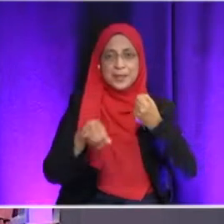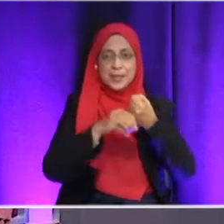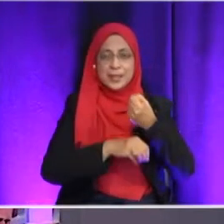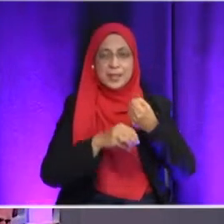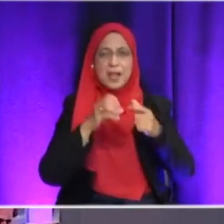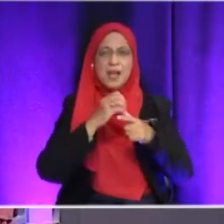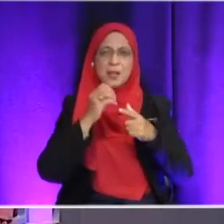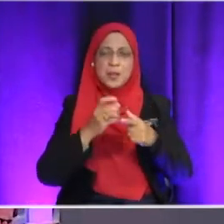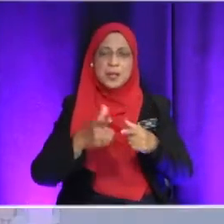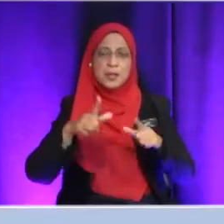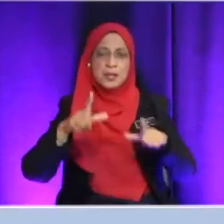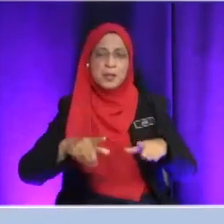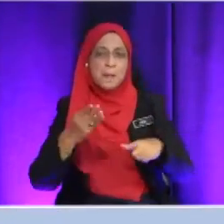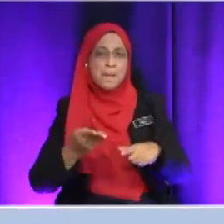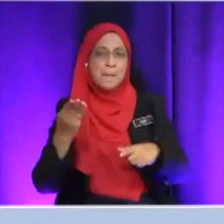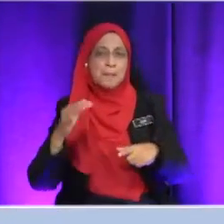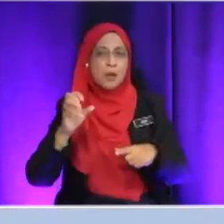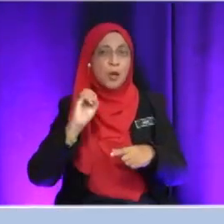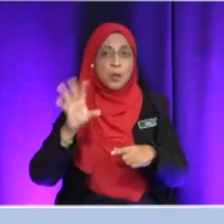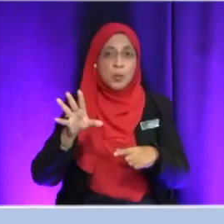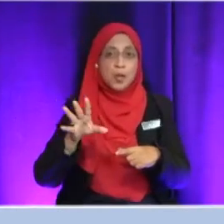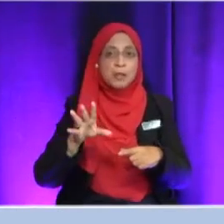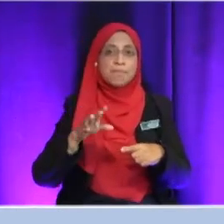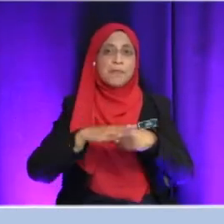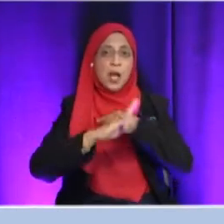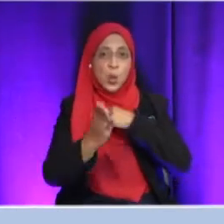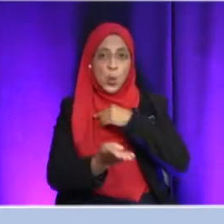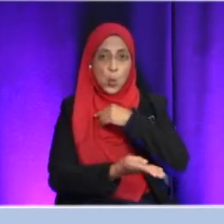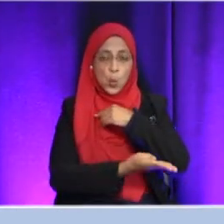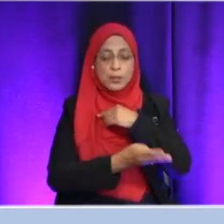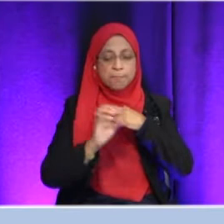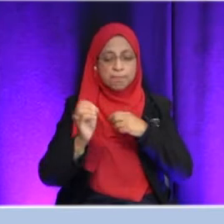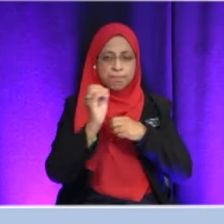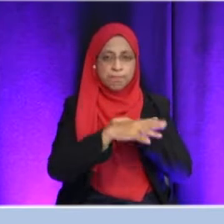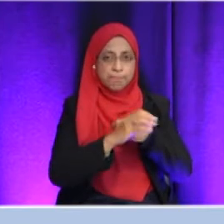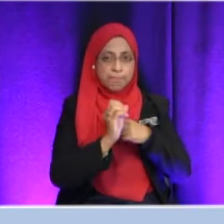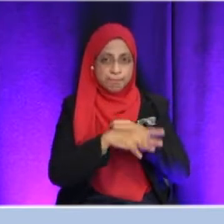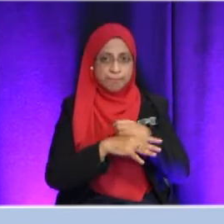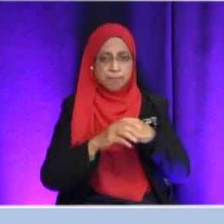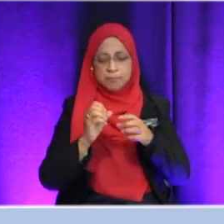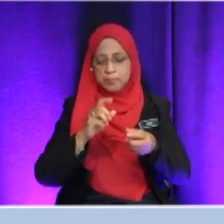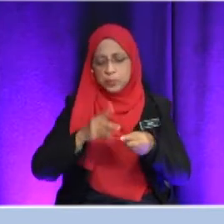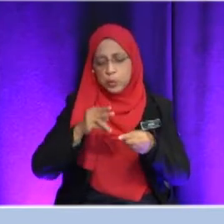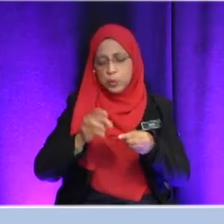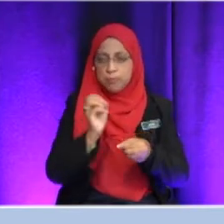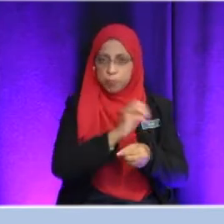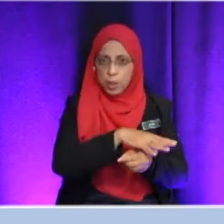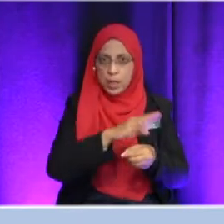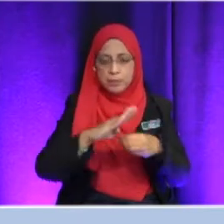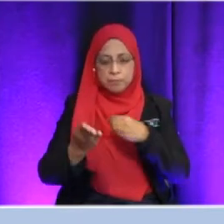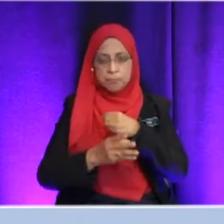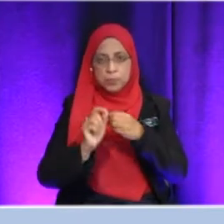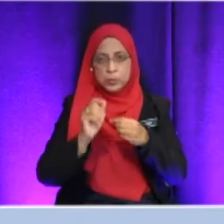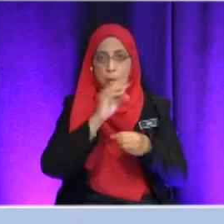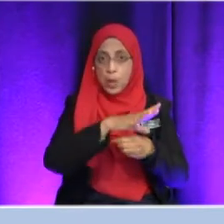barang-barang yang kita nak buang tuh ataupun Rage Rage kita ada